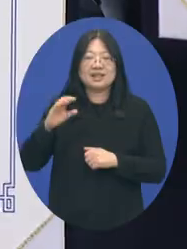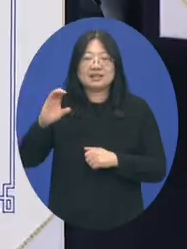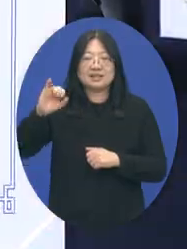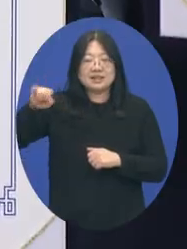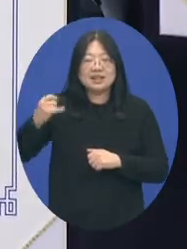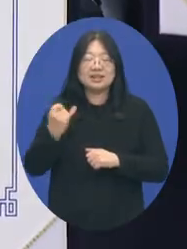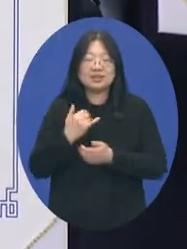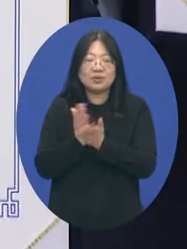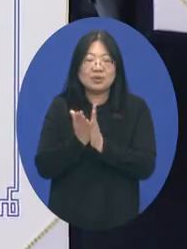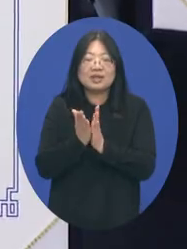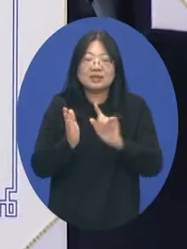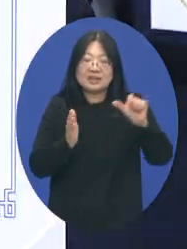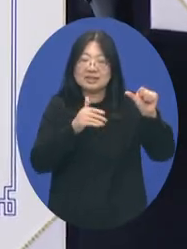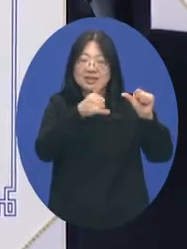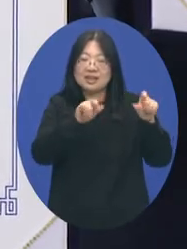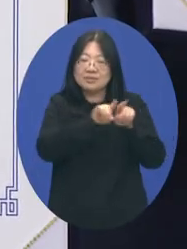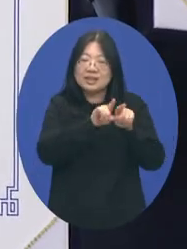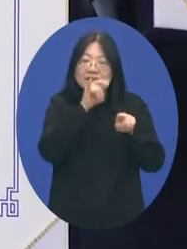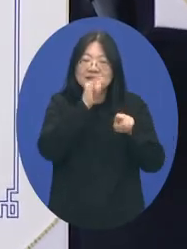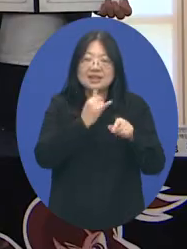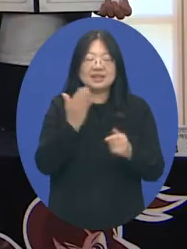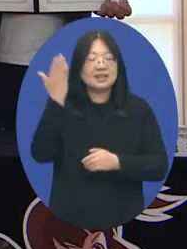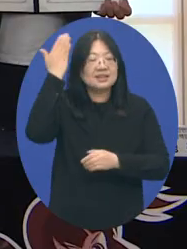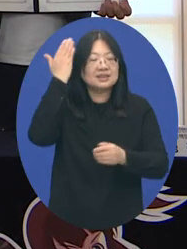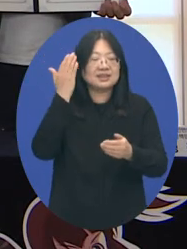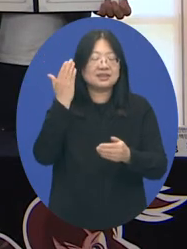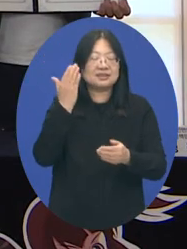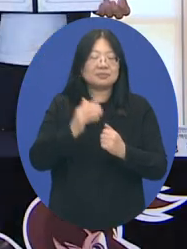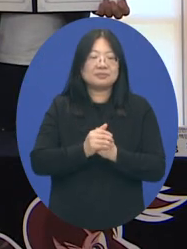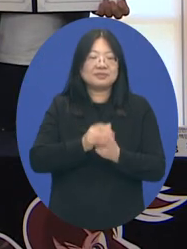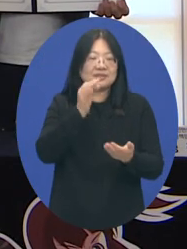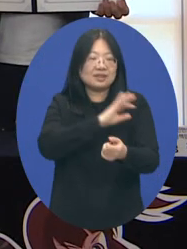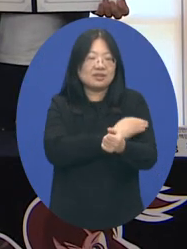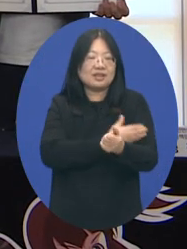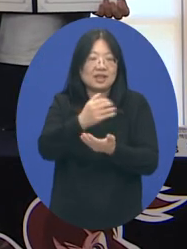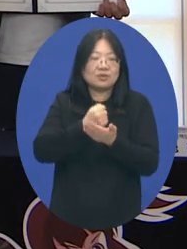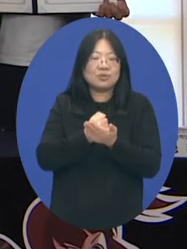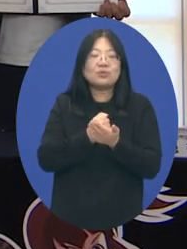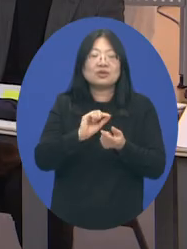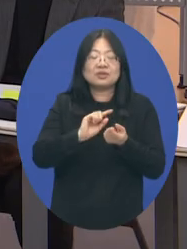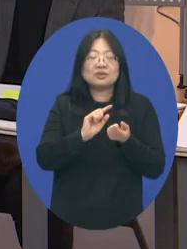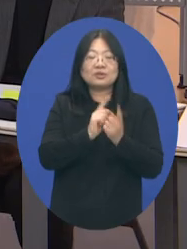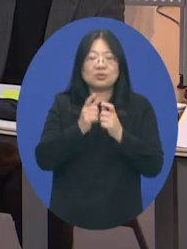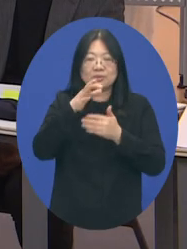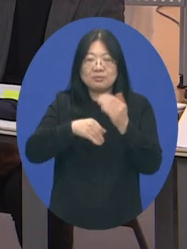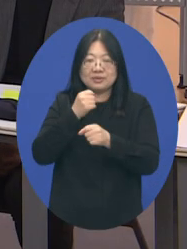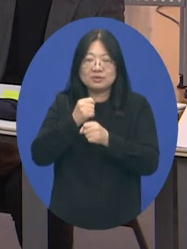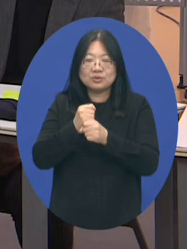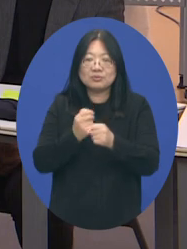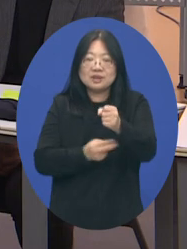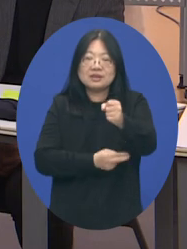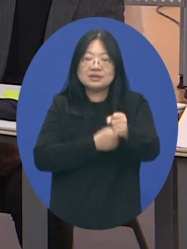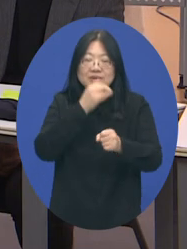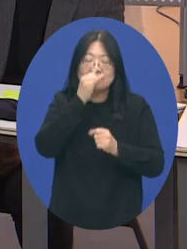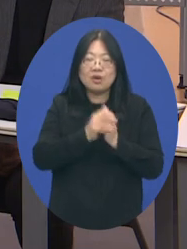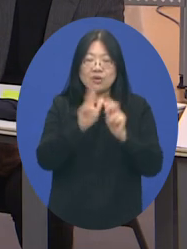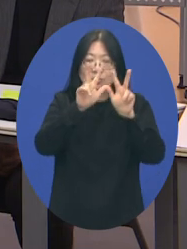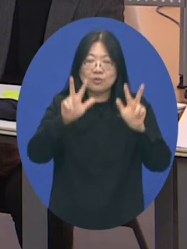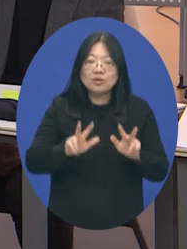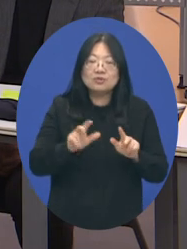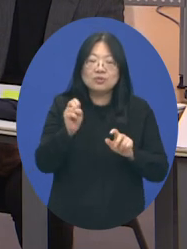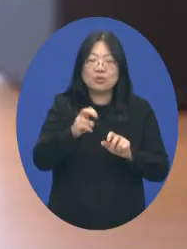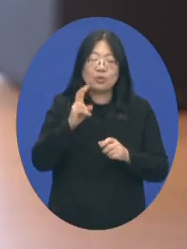있는 지식 재산권을 활용해 중소 제작 업체가 K 콘텐츠를 제작할 수 있도록 달을 놨습니다. 그 결과 굿즈와 공연,